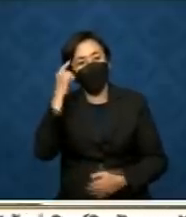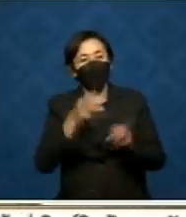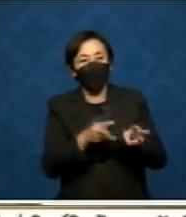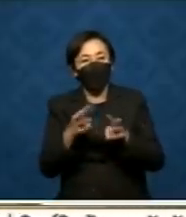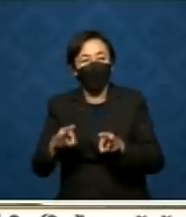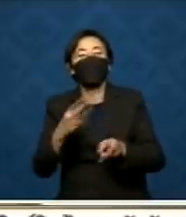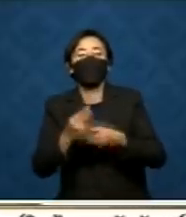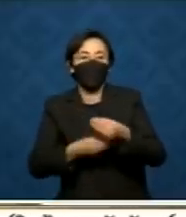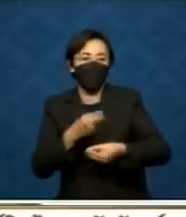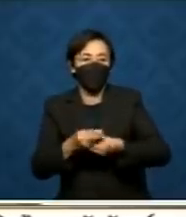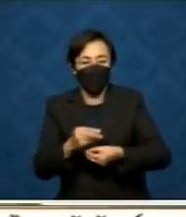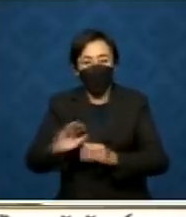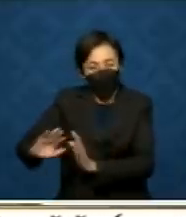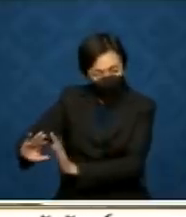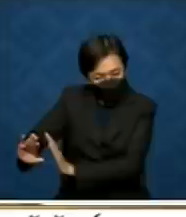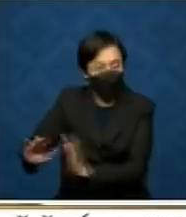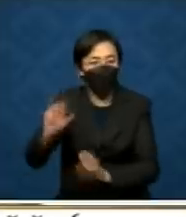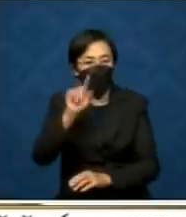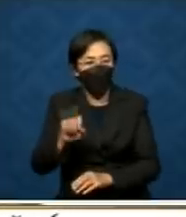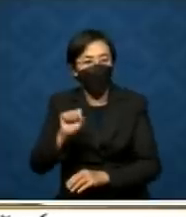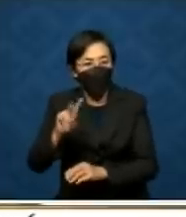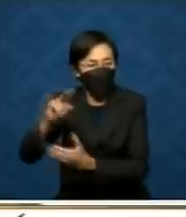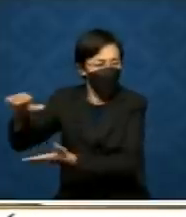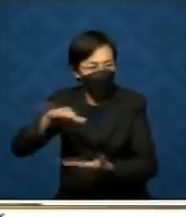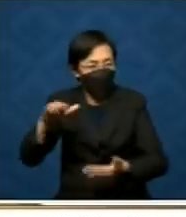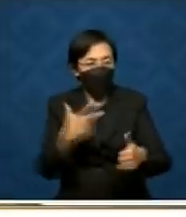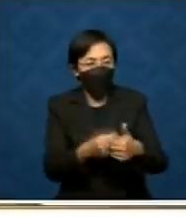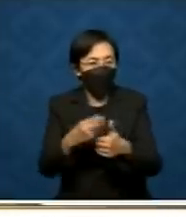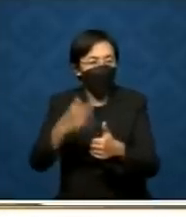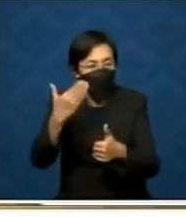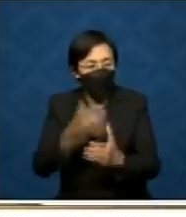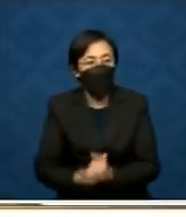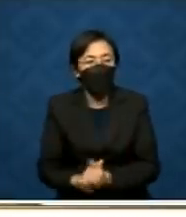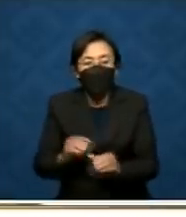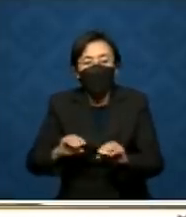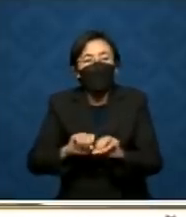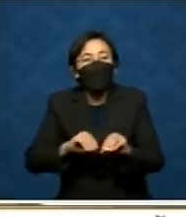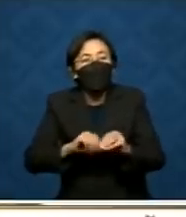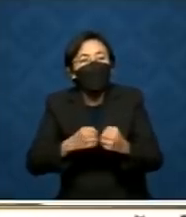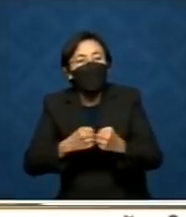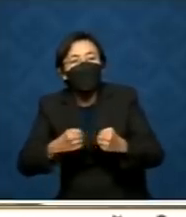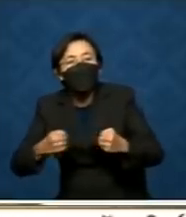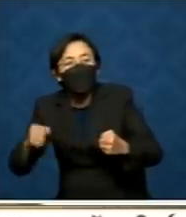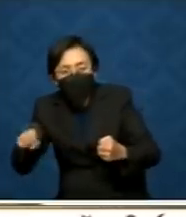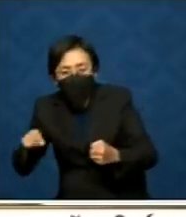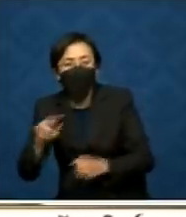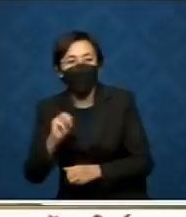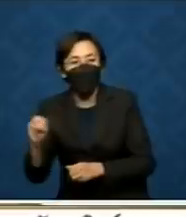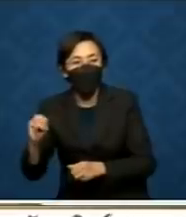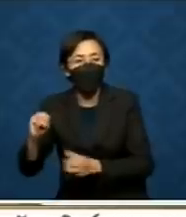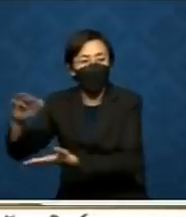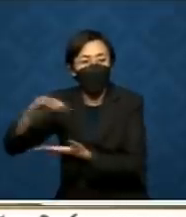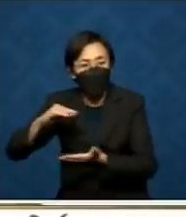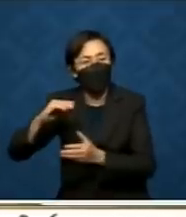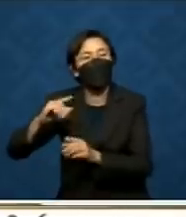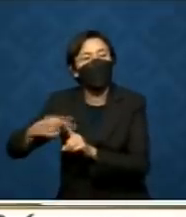การตลาดกันคู่แข็งมีดีเลย์หรือว่ายืดเวลาไฟเซอร์โมนาออกไปเพื่อ